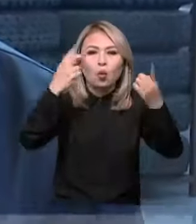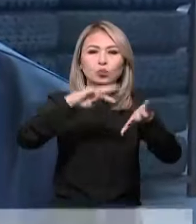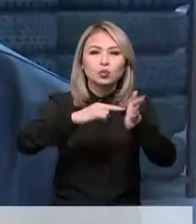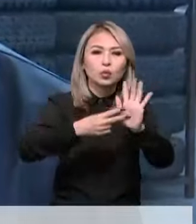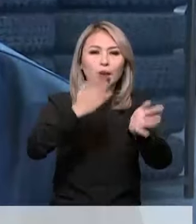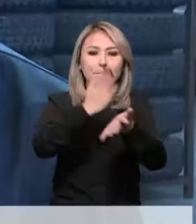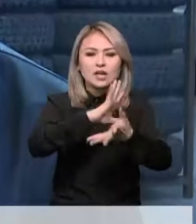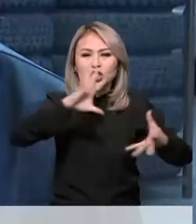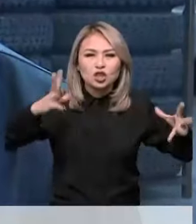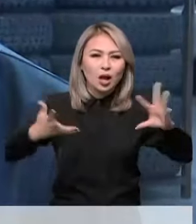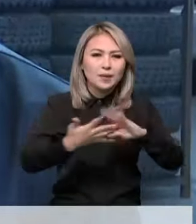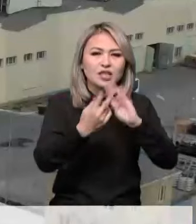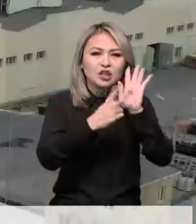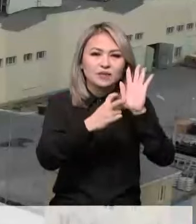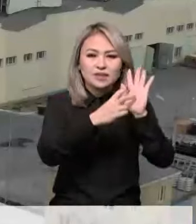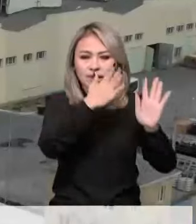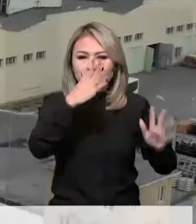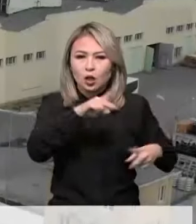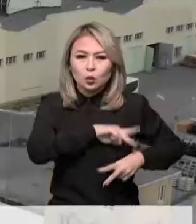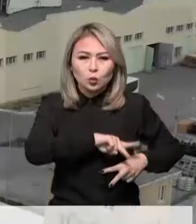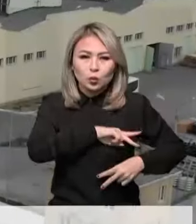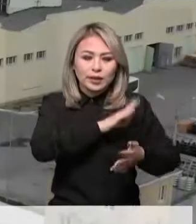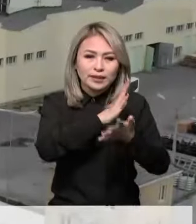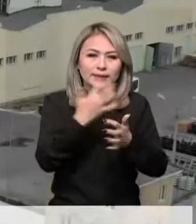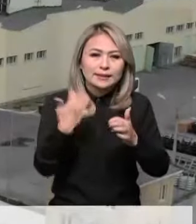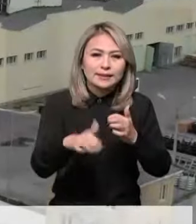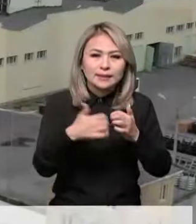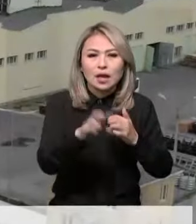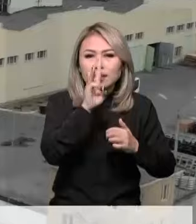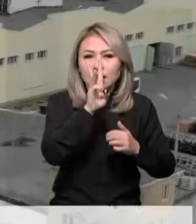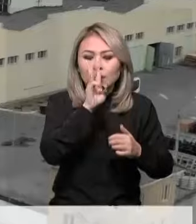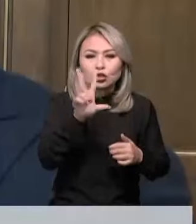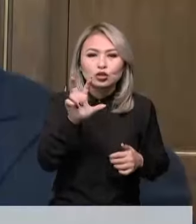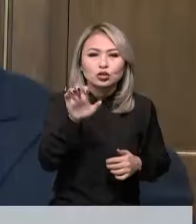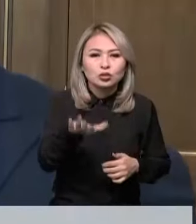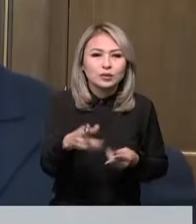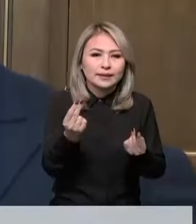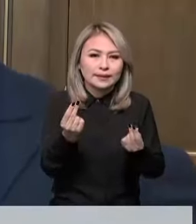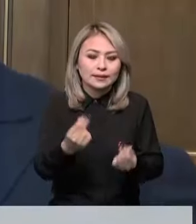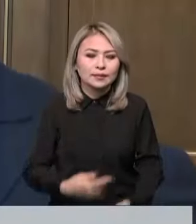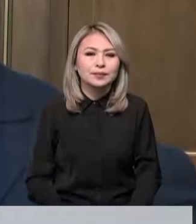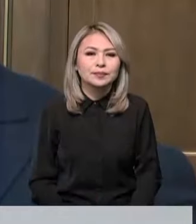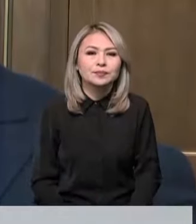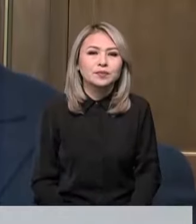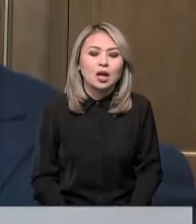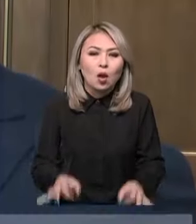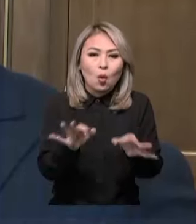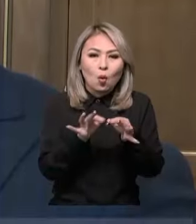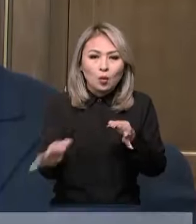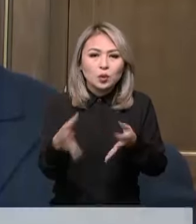бар. Жалпы бізде 700-ден аса адам еңбек етеді. Орташа жалақы шамамен 300 мың теңге. Облыс өзінің